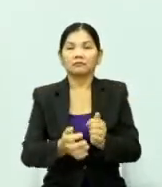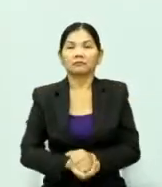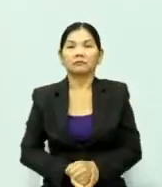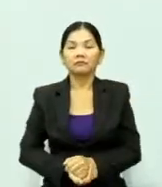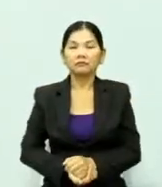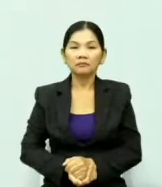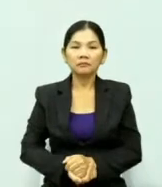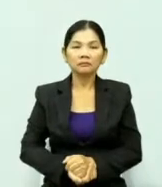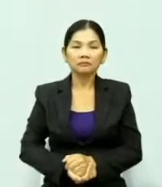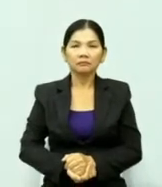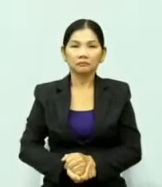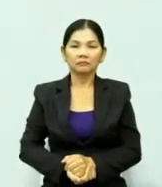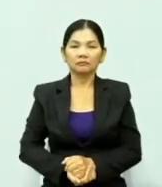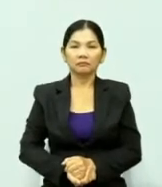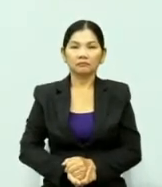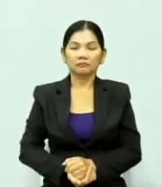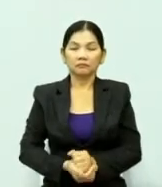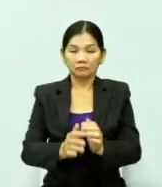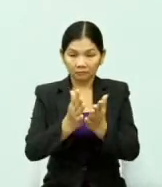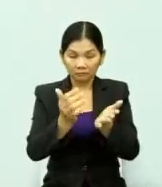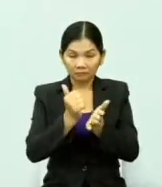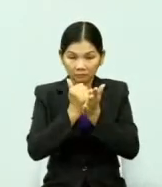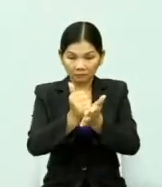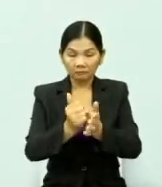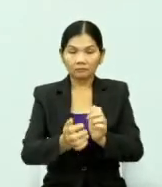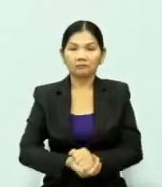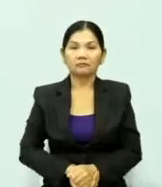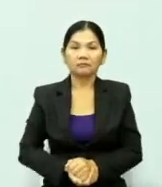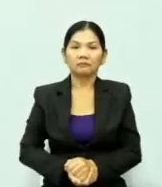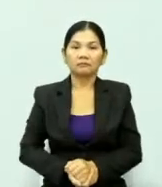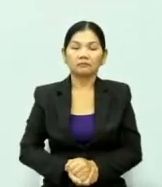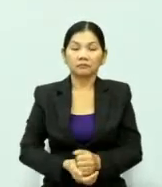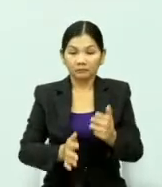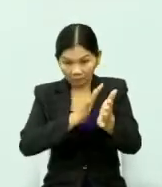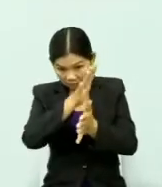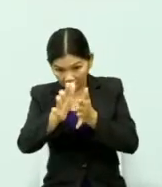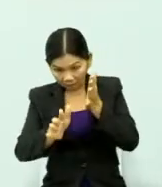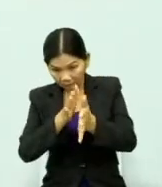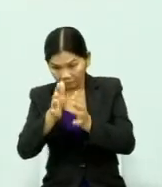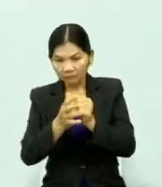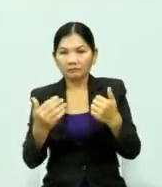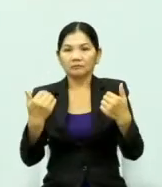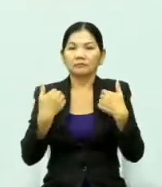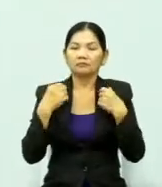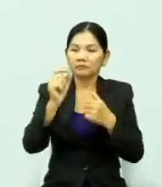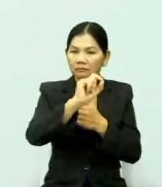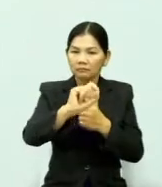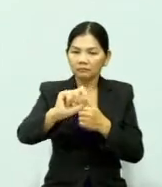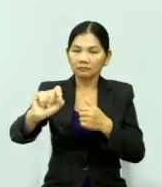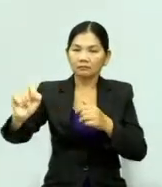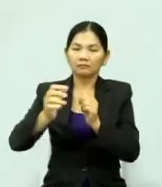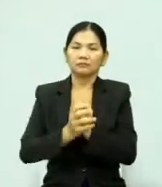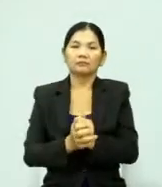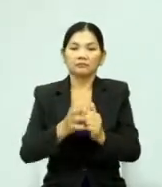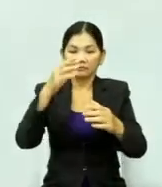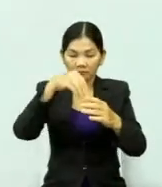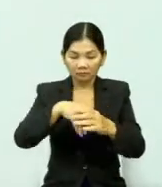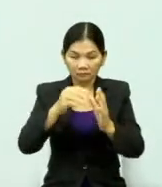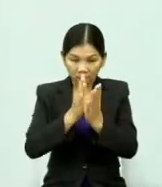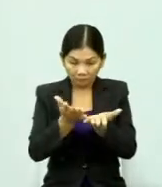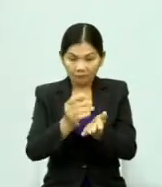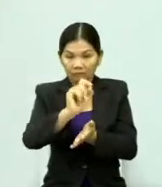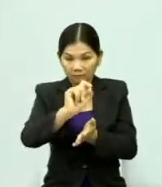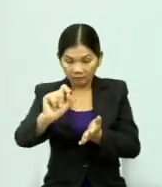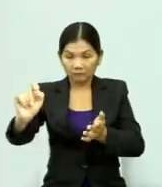á cứ con giọt sẽ phê chùm nuôi rồi bỏ con tự ám hai con sẽ xế đặt nóng sẽ phê sẽ